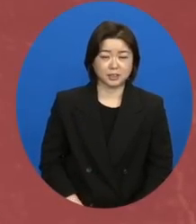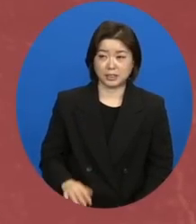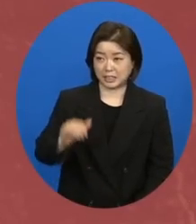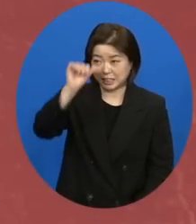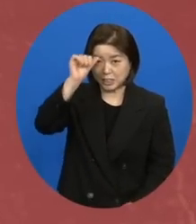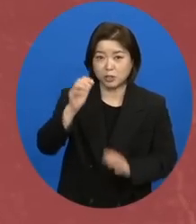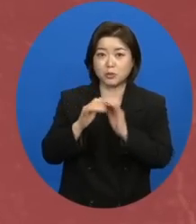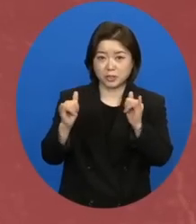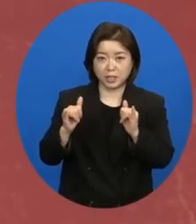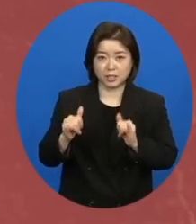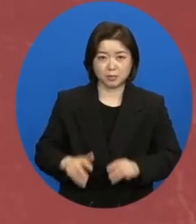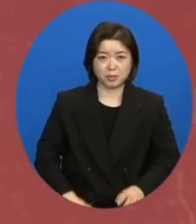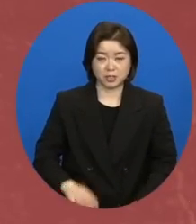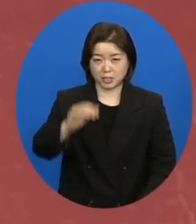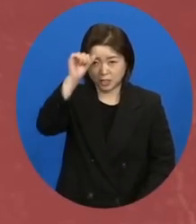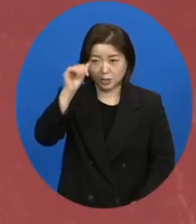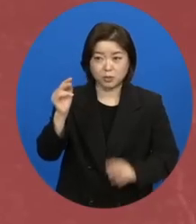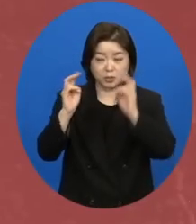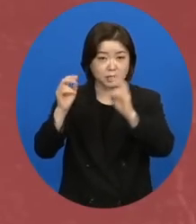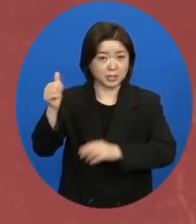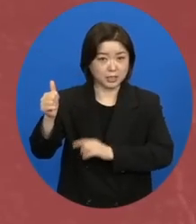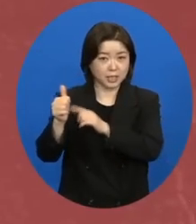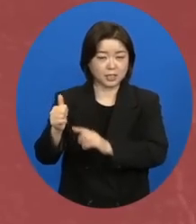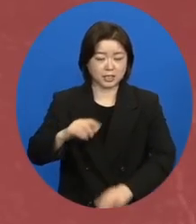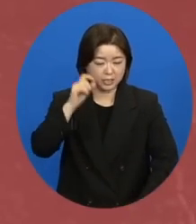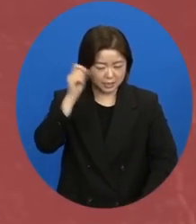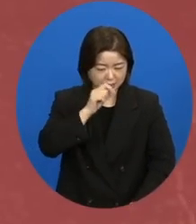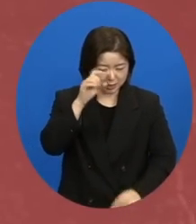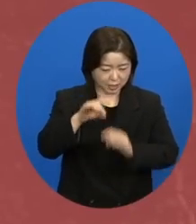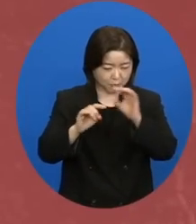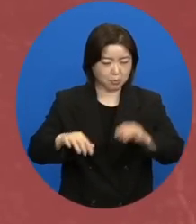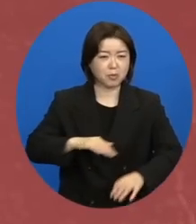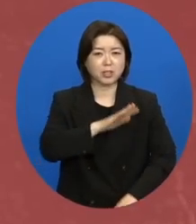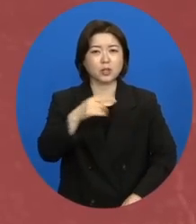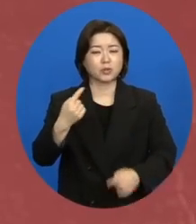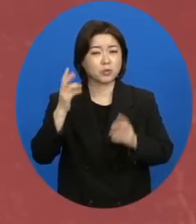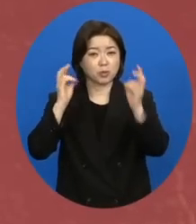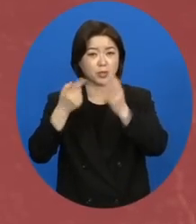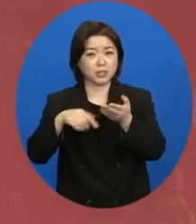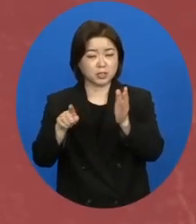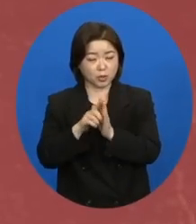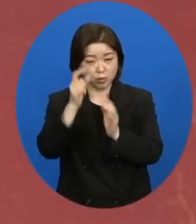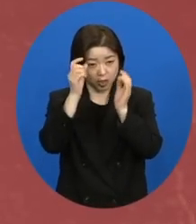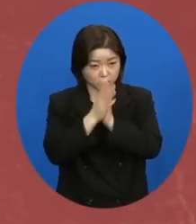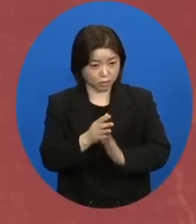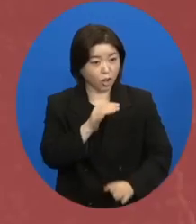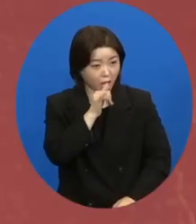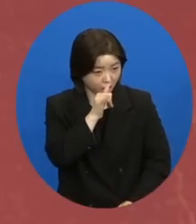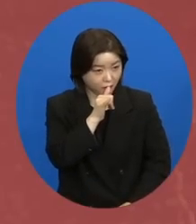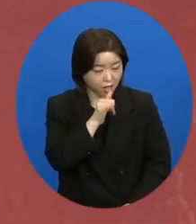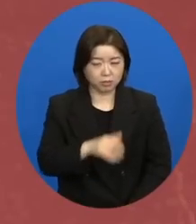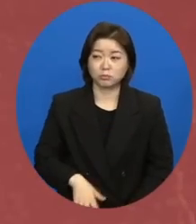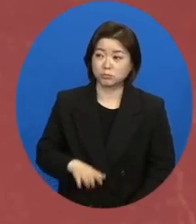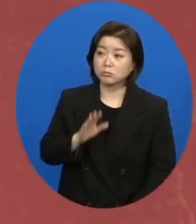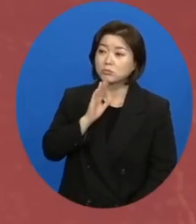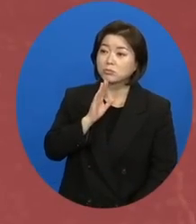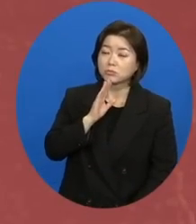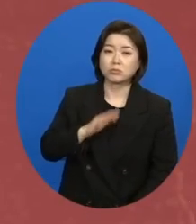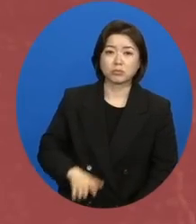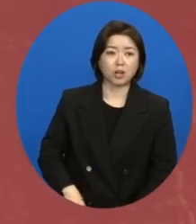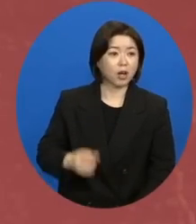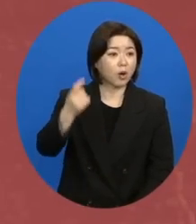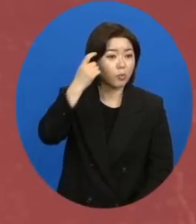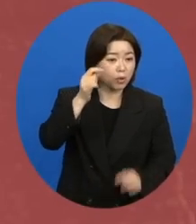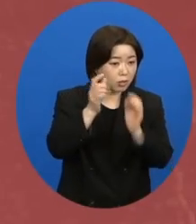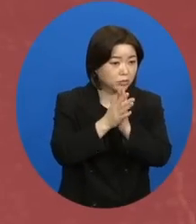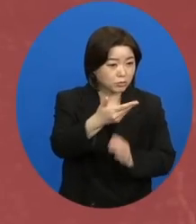분이었는데 인도 사람이 사장인데 새벽마다 목사님이 우리 회사를 위해서 기도하고 계세요? 예 그랬더니 아, 왜